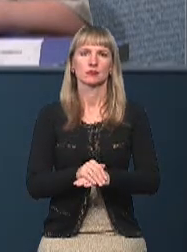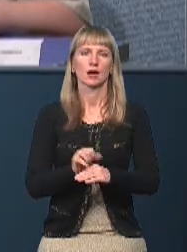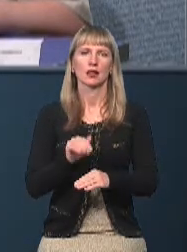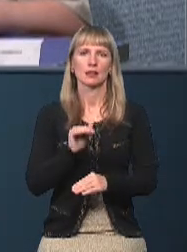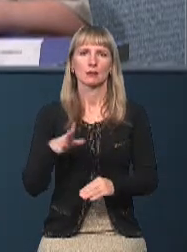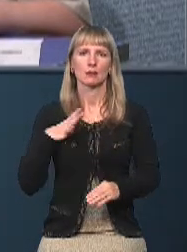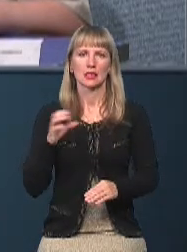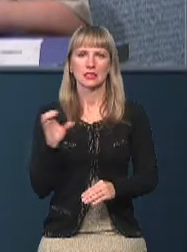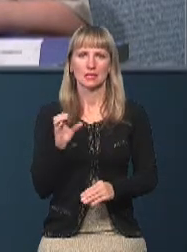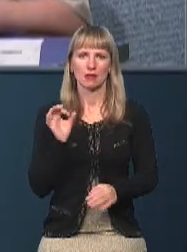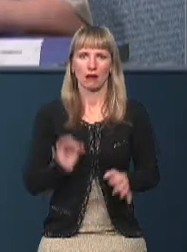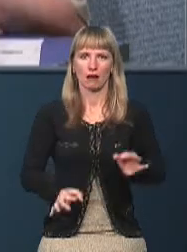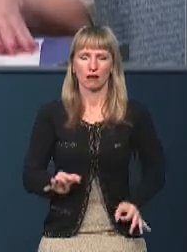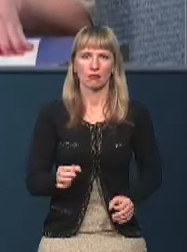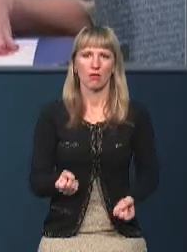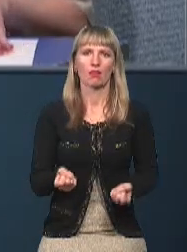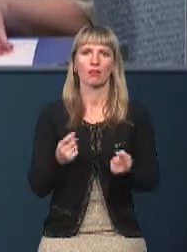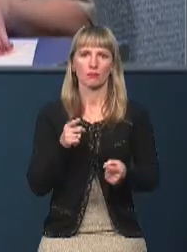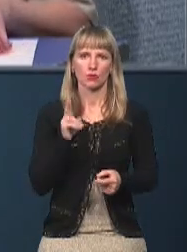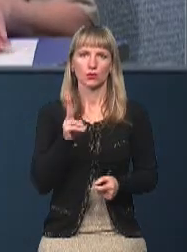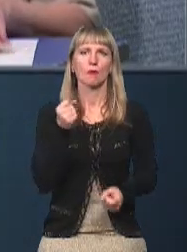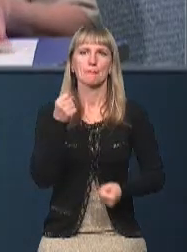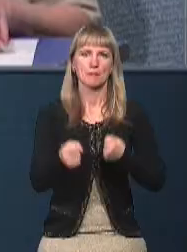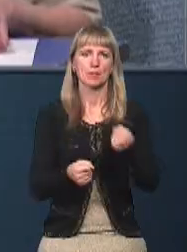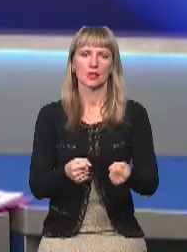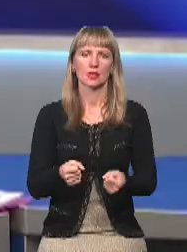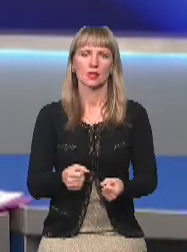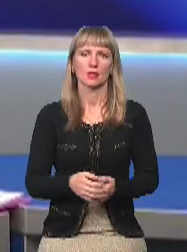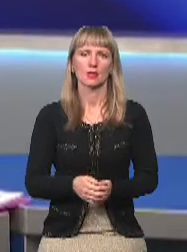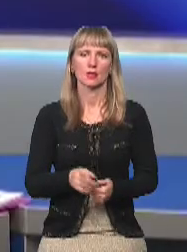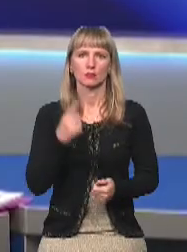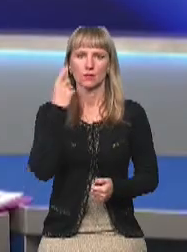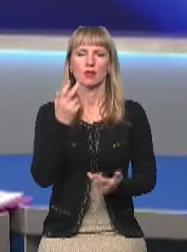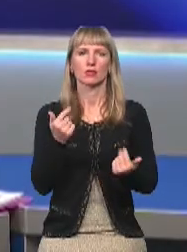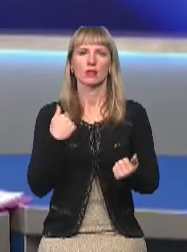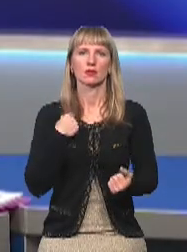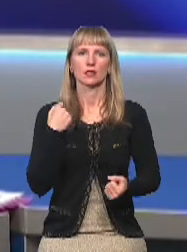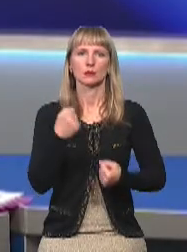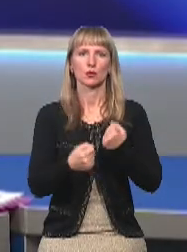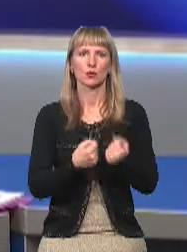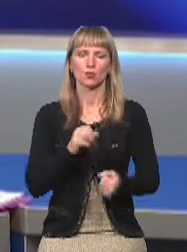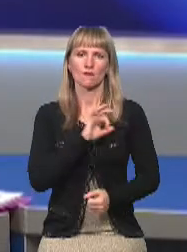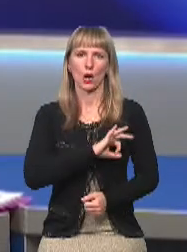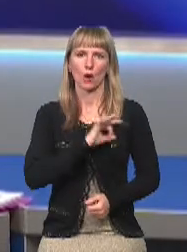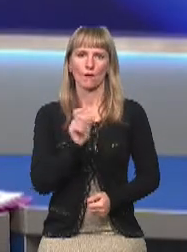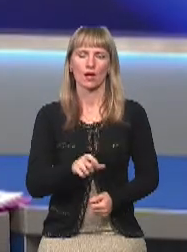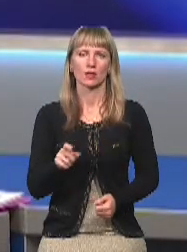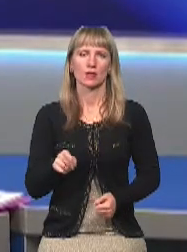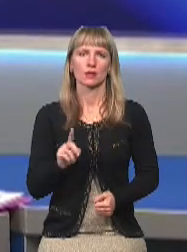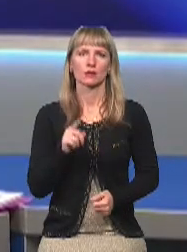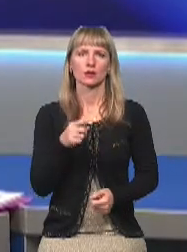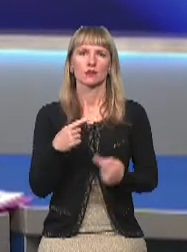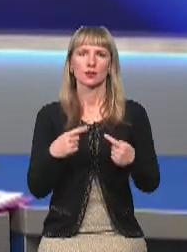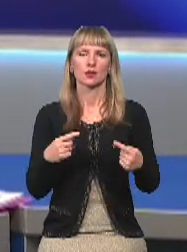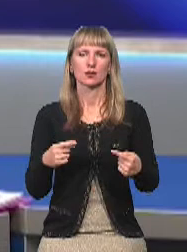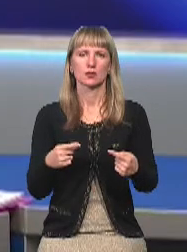І коли він став запитувати, а що це, вас хтось б'є тут? І ми повідомили, що так, нас б'ють вихователі, оскільки за різні